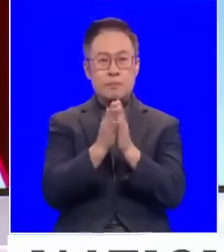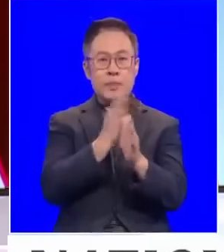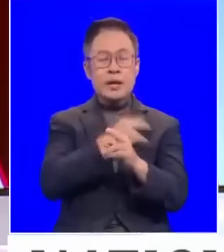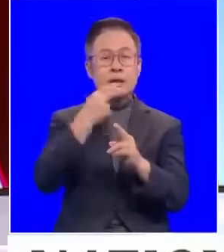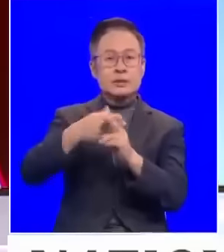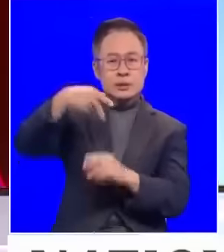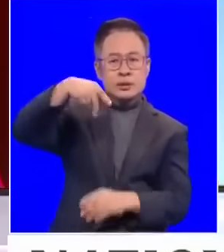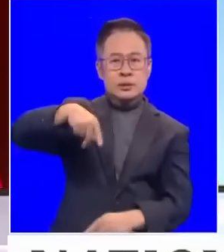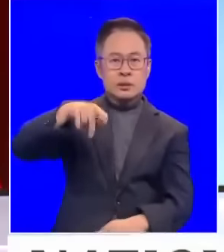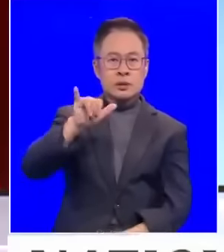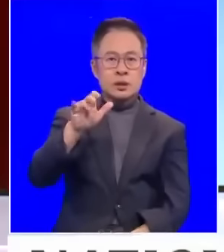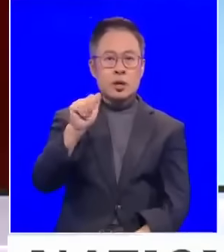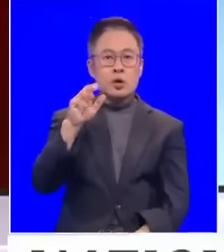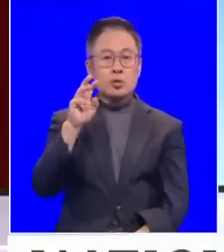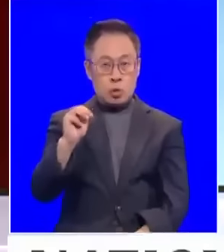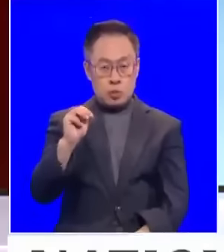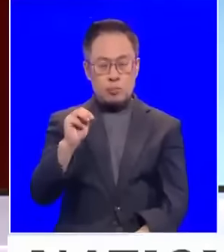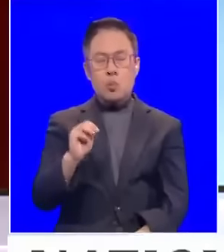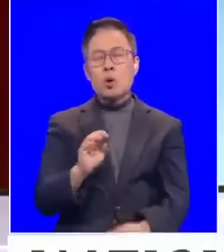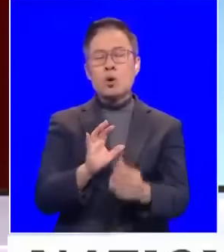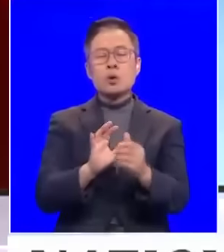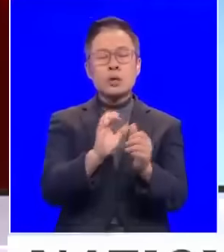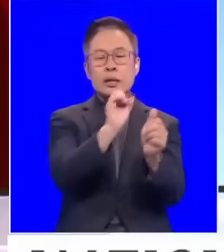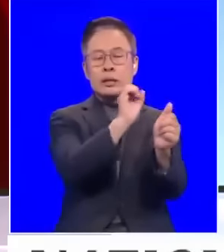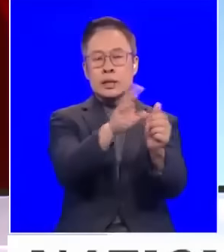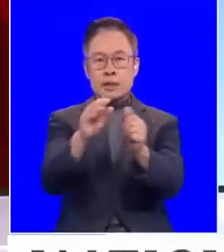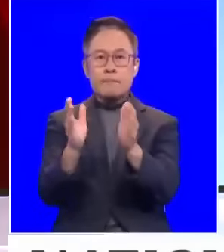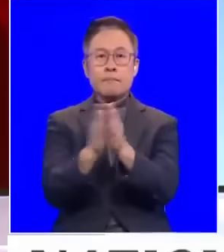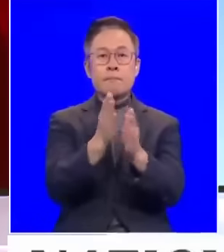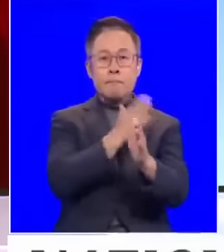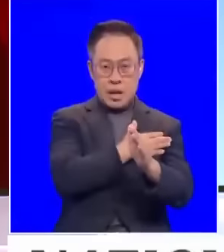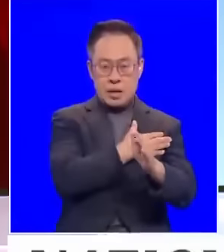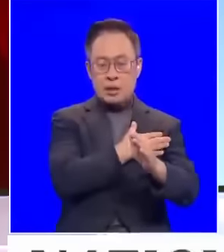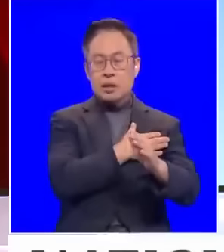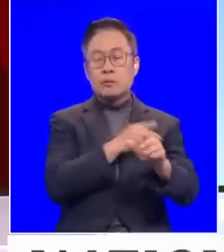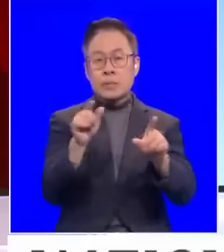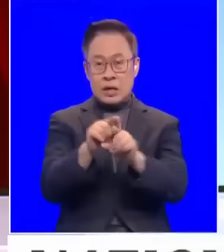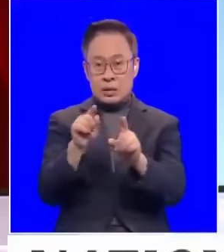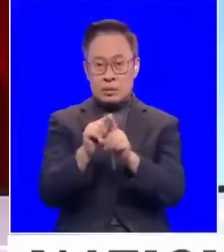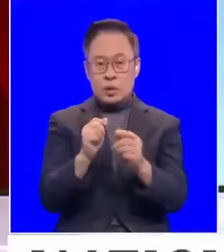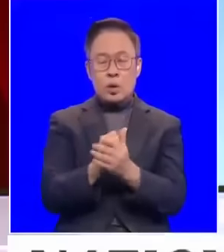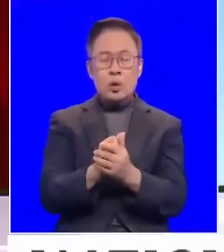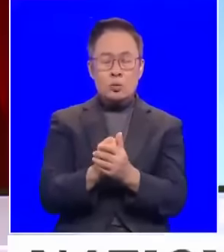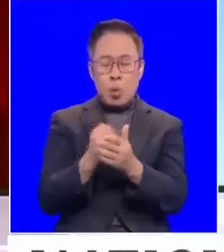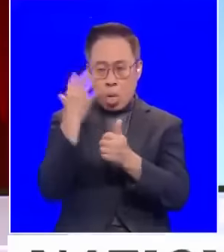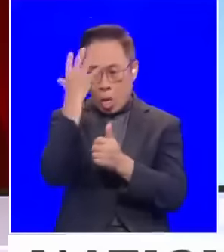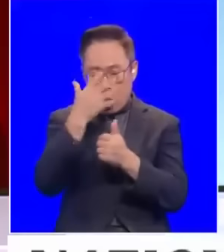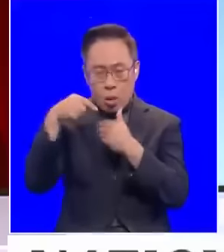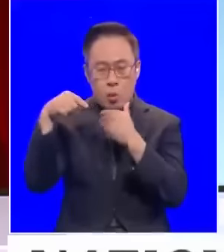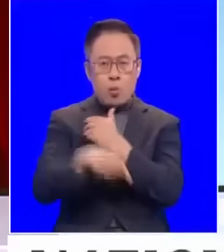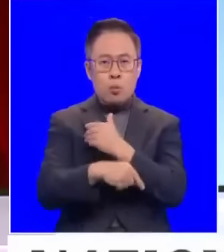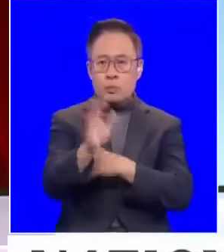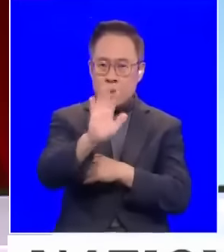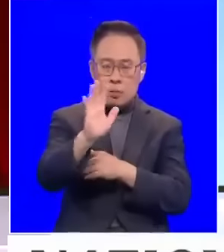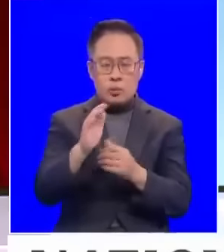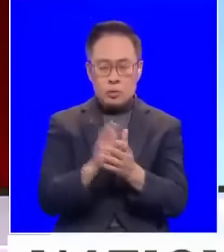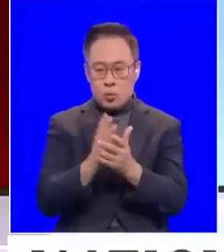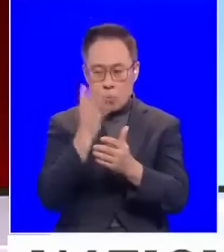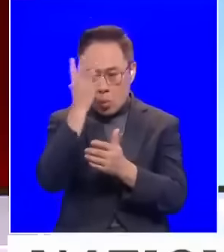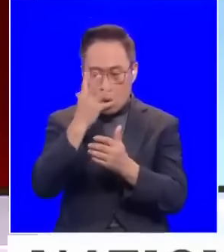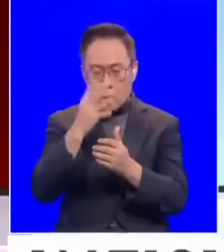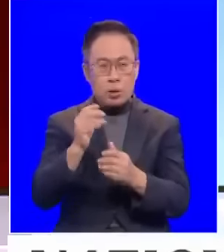วยซวยมาเยอะแล้วนะคะพระควรตื่นรู้และระวังตัวไม่ให้ตกเป็นเหยื่อของคนที่หลอกลวง